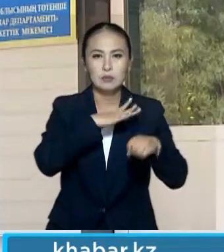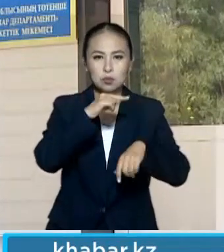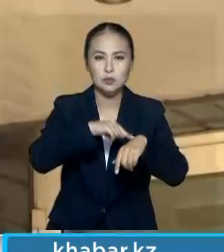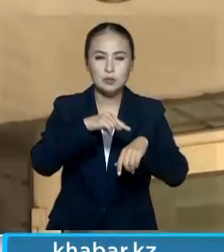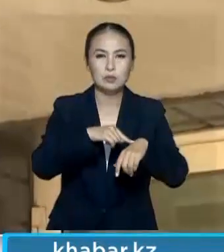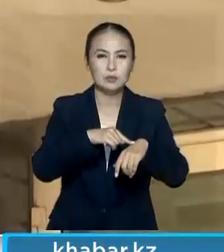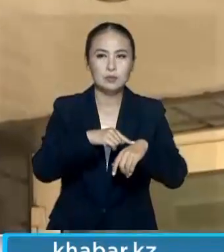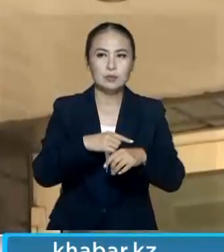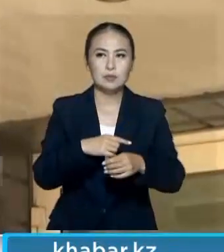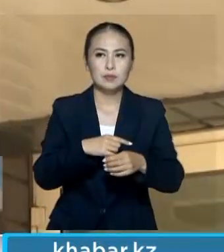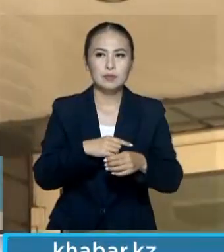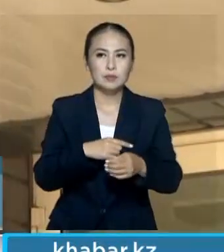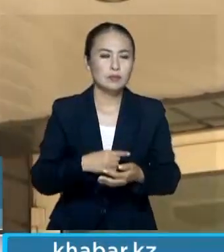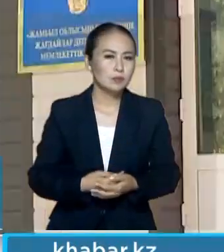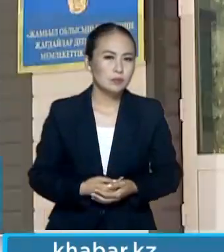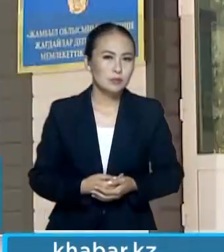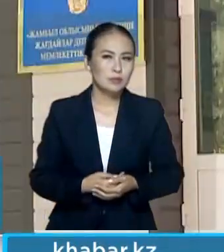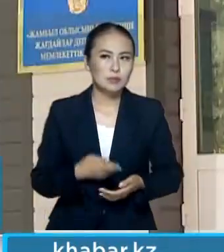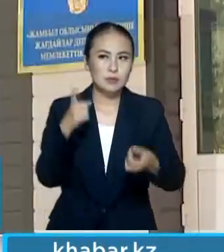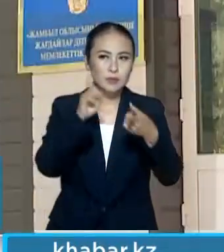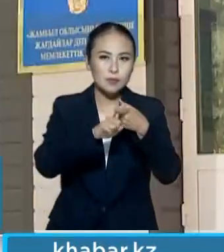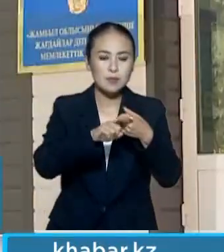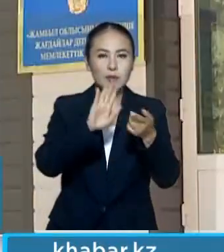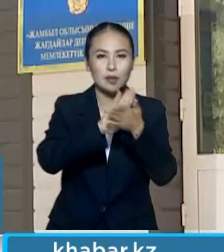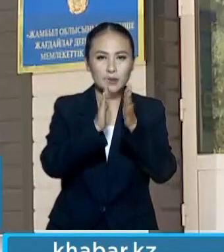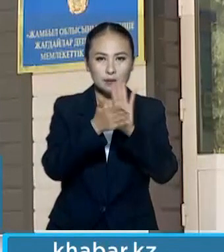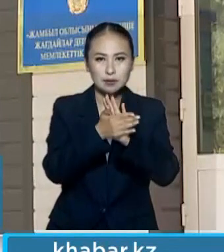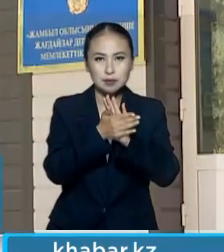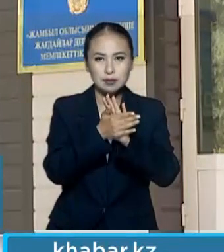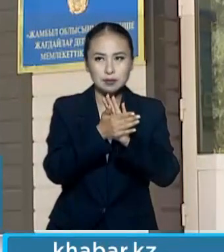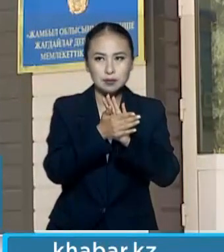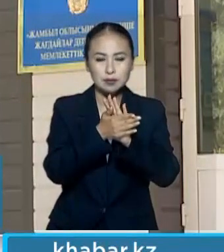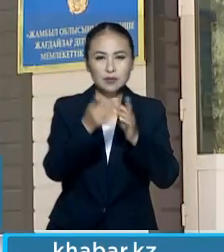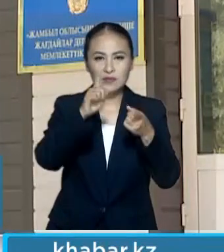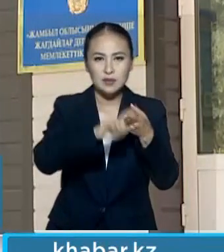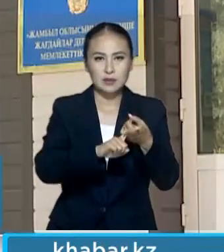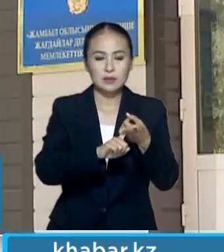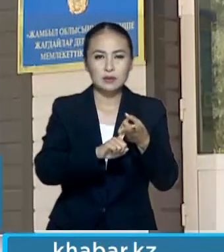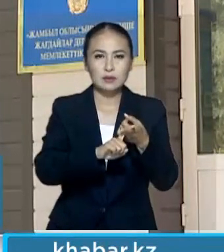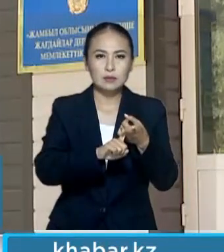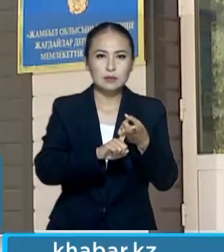таратылды. Үй-ал байланыс операторларымен де бізде келісім шарт бар. Келісім шартқа сәйкес